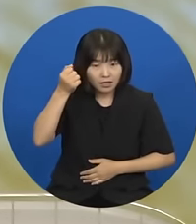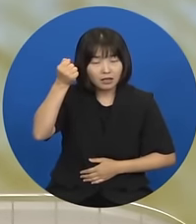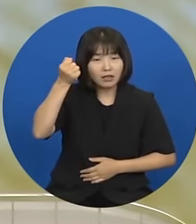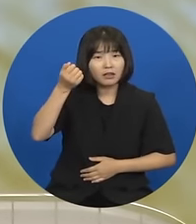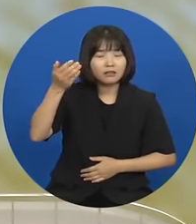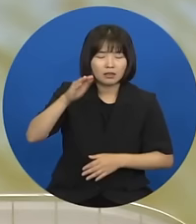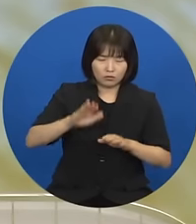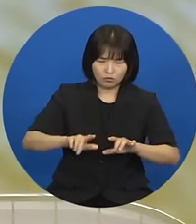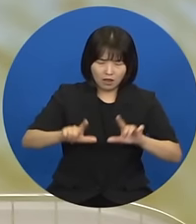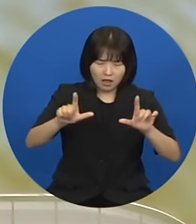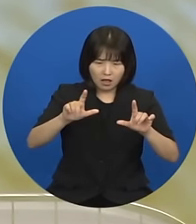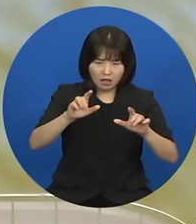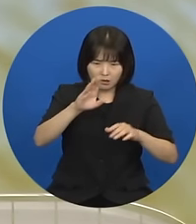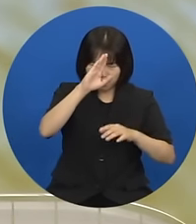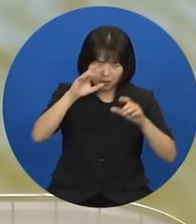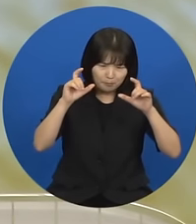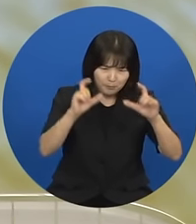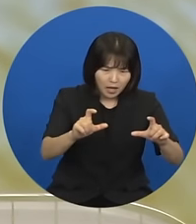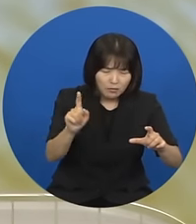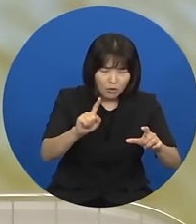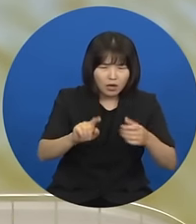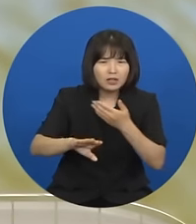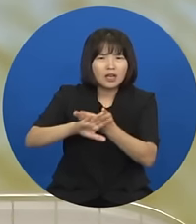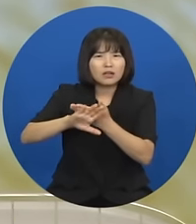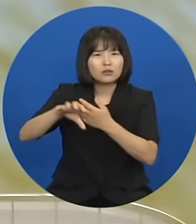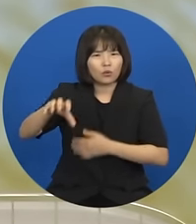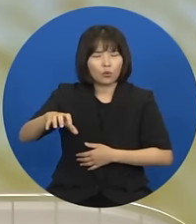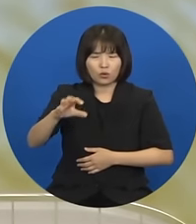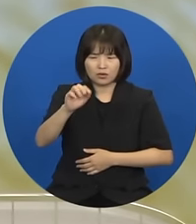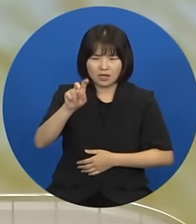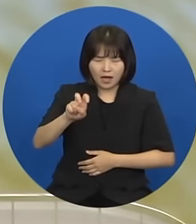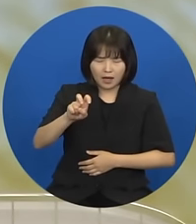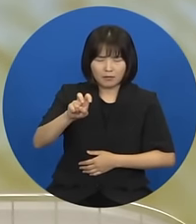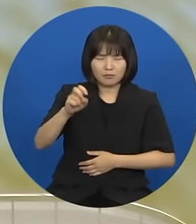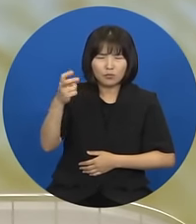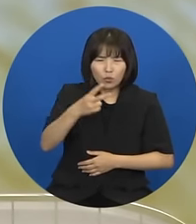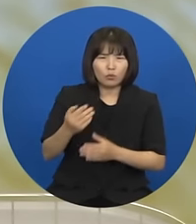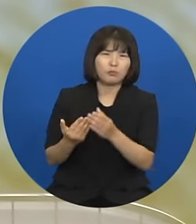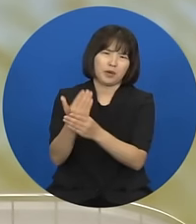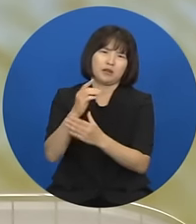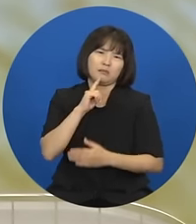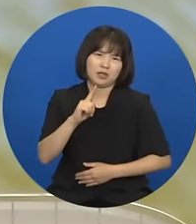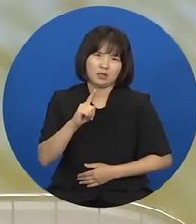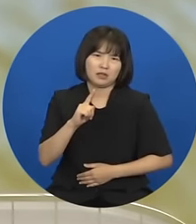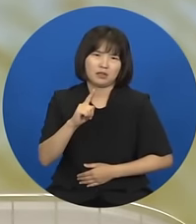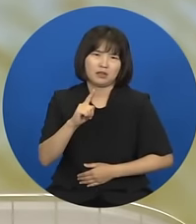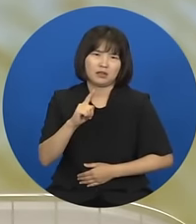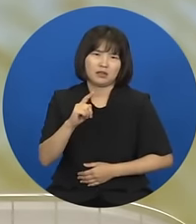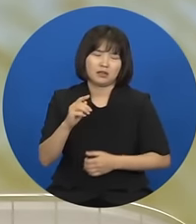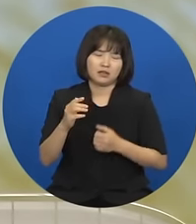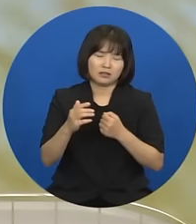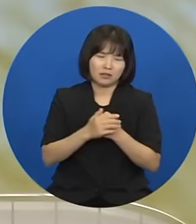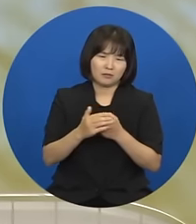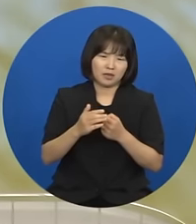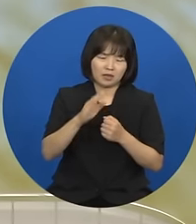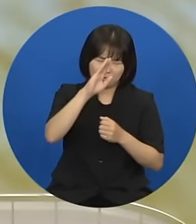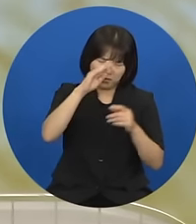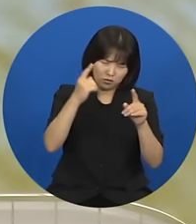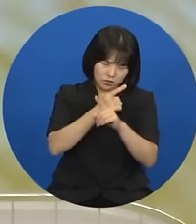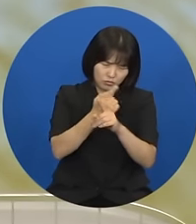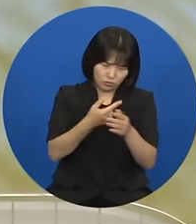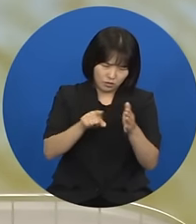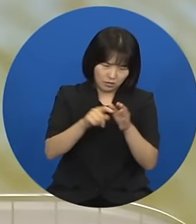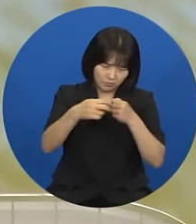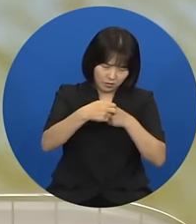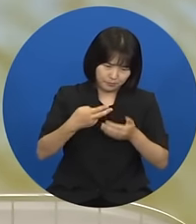진단을 받으셨는데 또 다른 부위에 암이 전이가 되셨다는 거예요. 그래서 항암 치료를 위하여